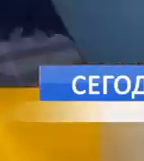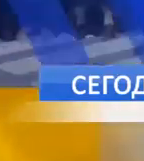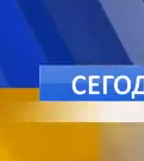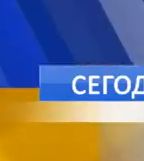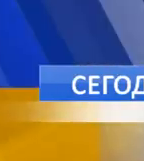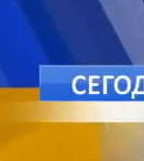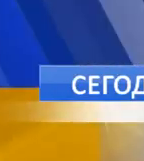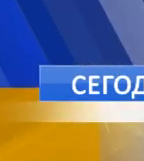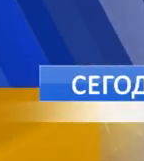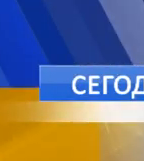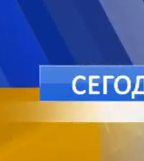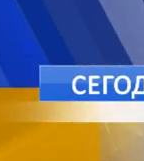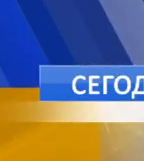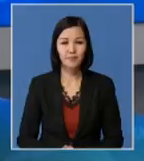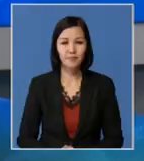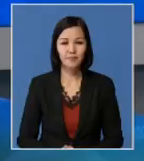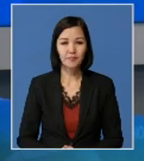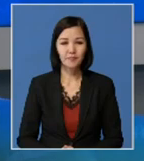праздник.